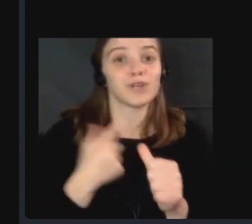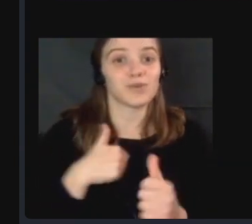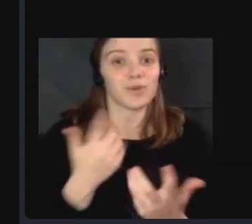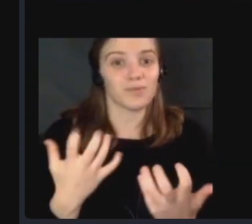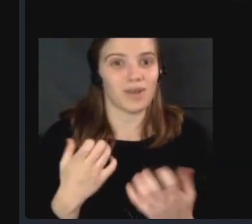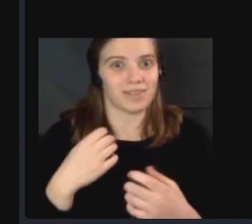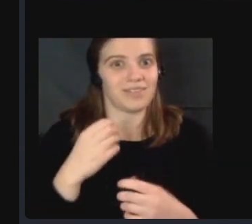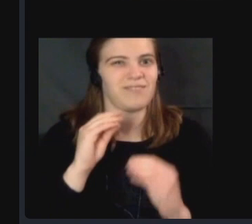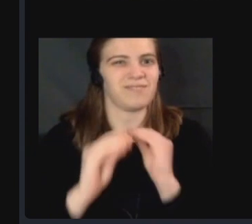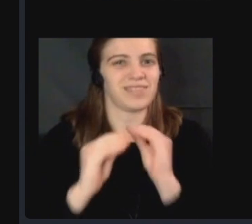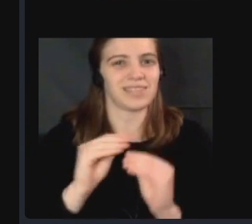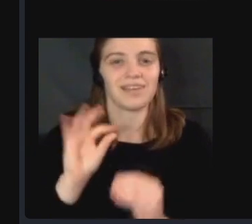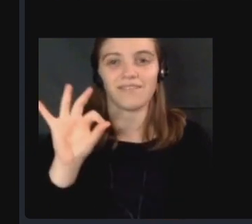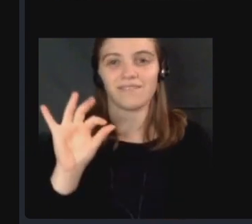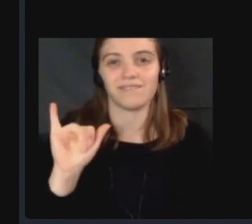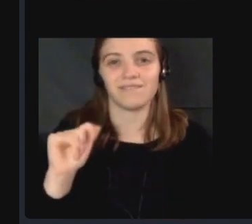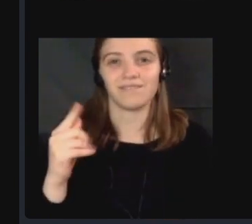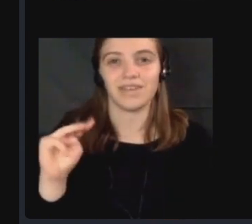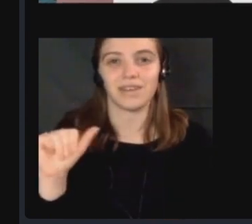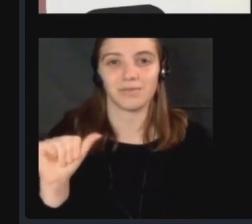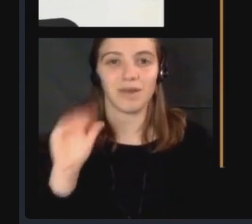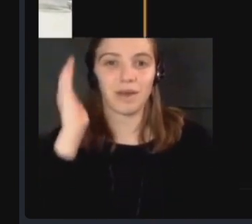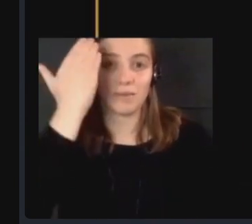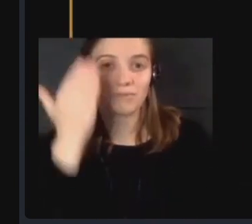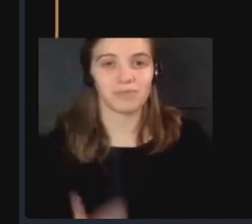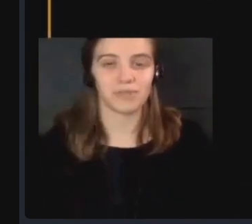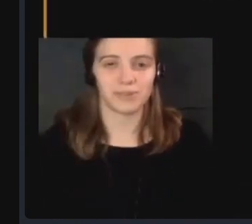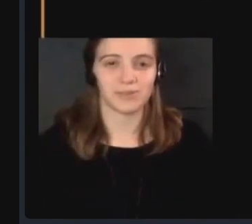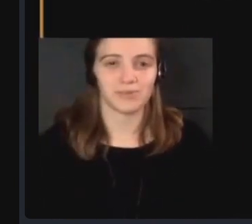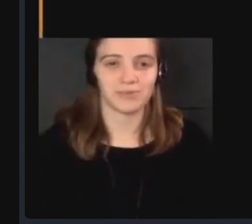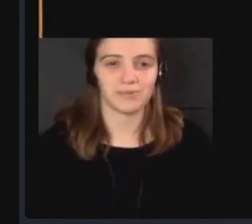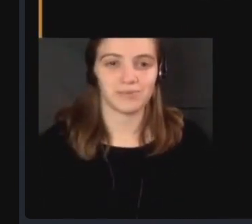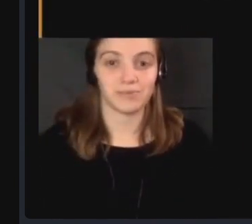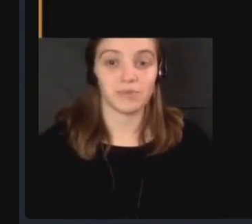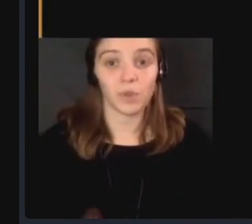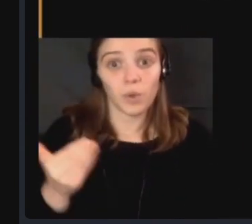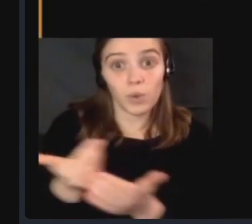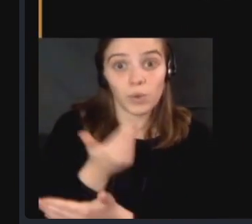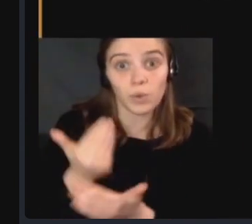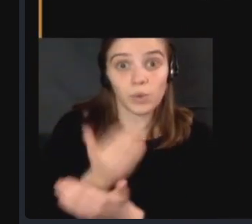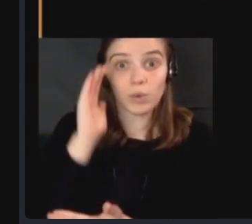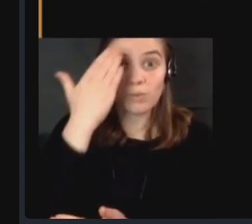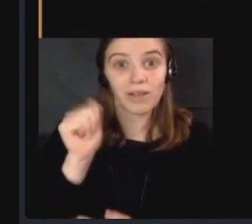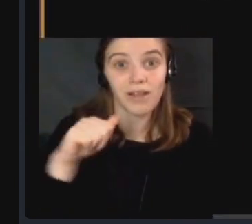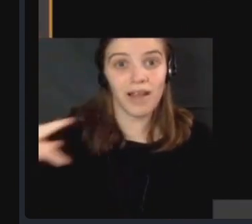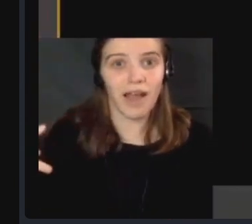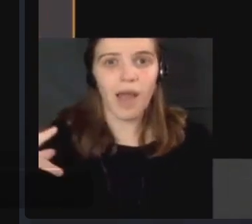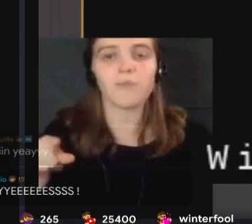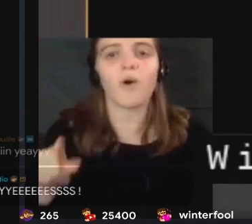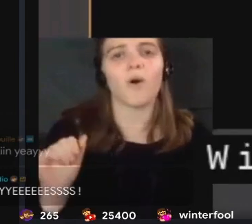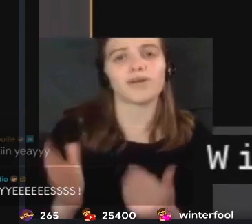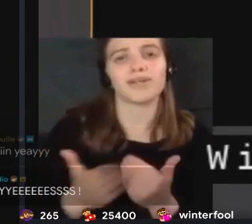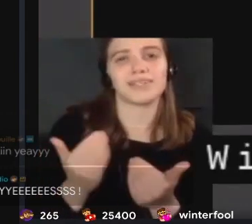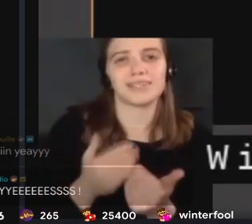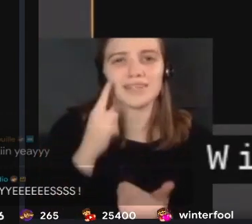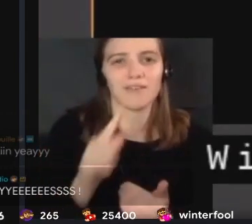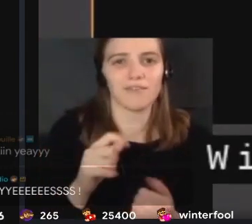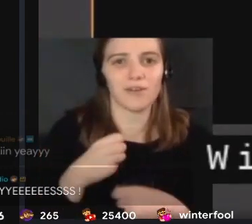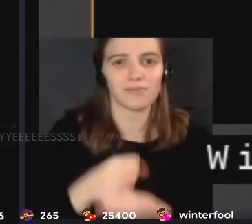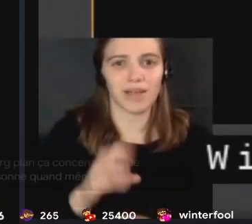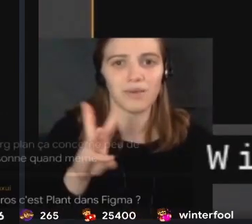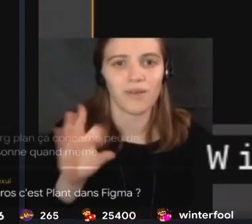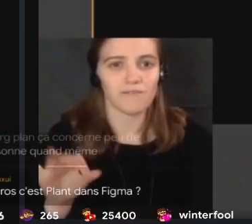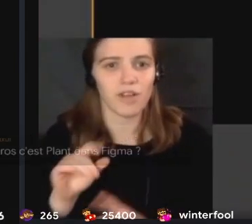Miroir. Oui! On pourra voir ses projets sans... Oui. Oui, on pourra voir ses